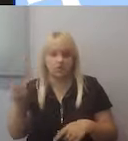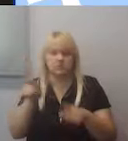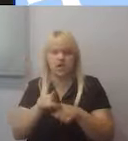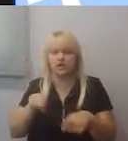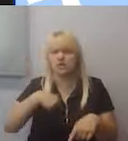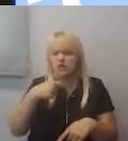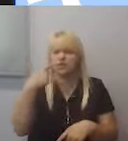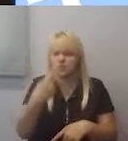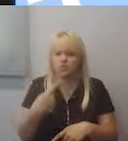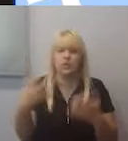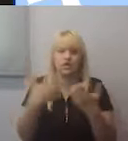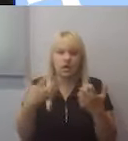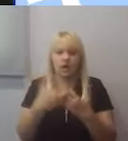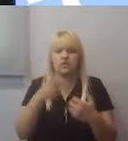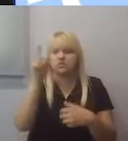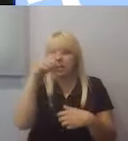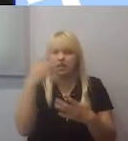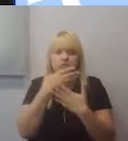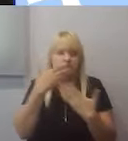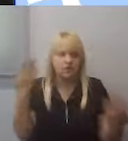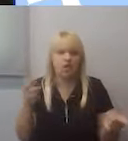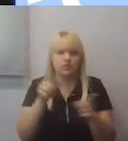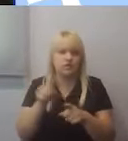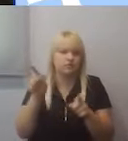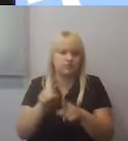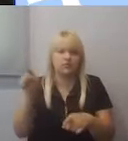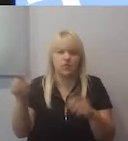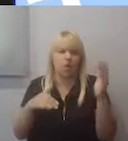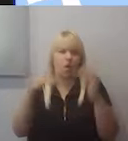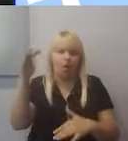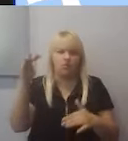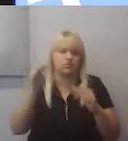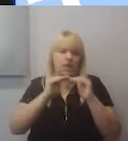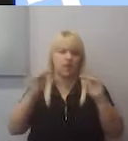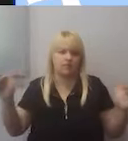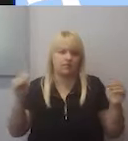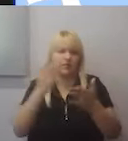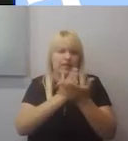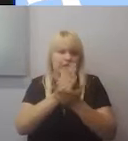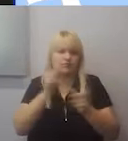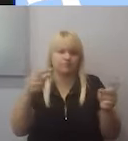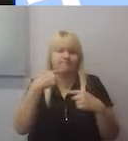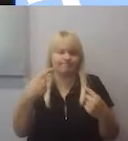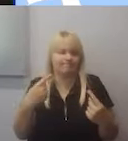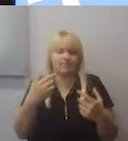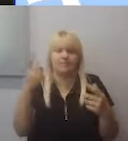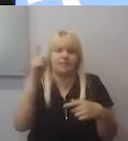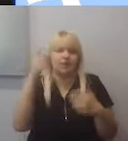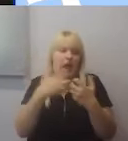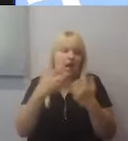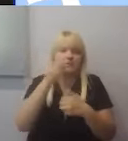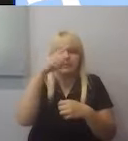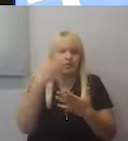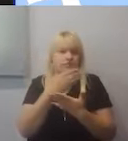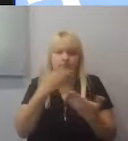ka nav kara medicīnas ja un to arī atzīst augsta ranga ķirurģi ķirurgi kas šajā jomā tiek darīts kā vai kaut kas